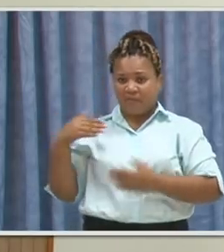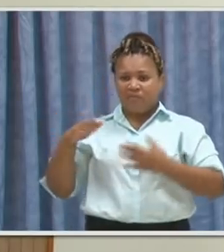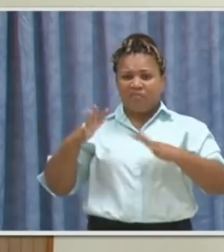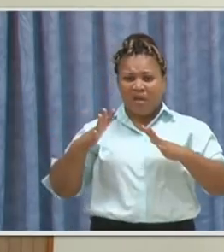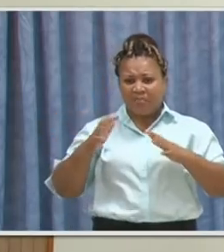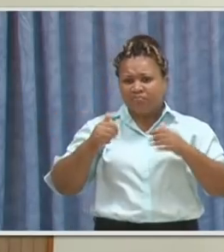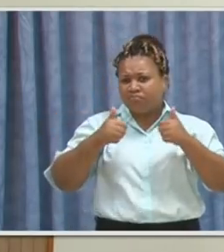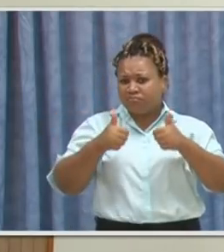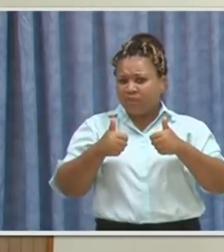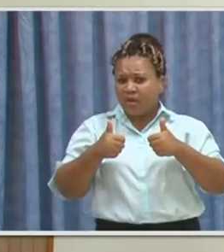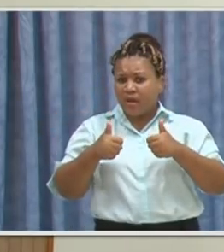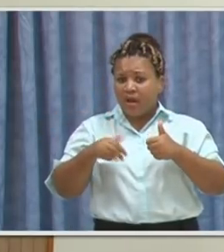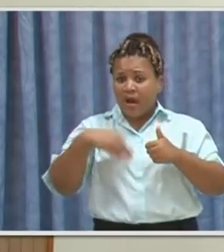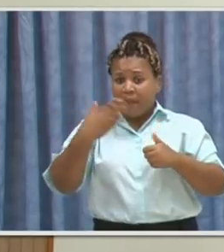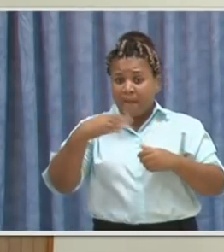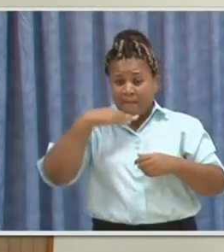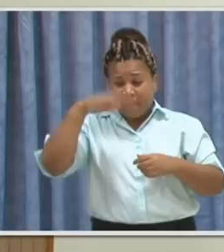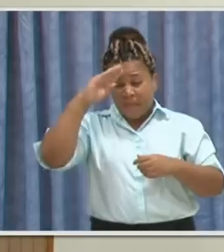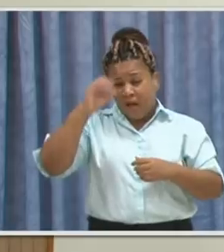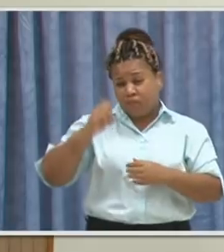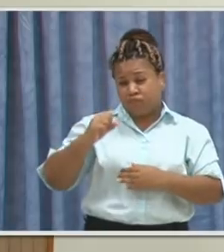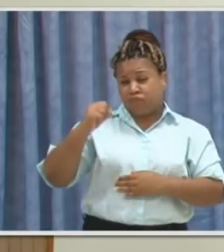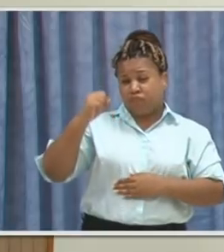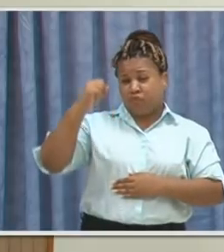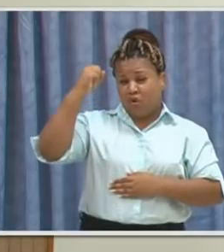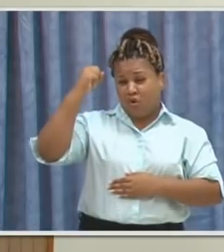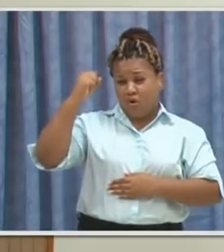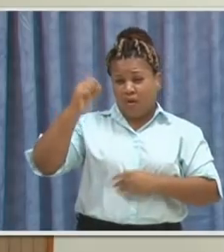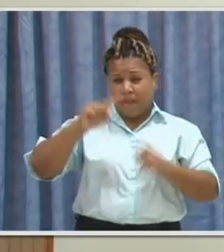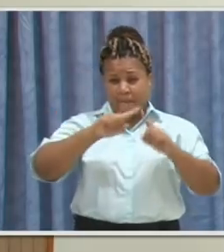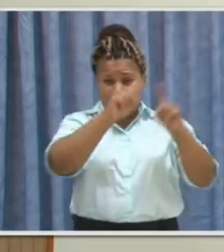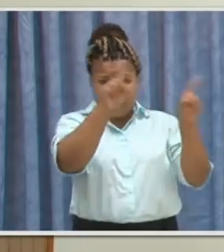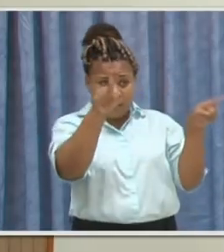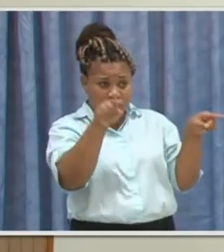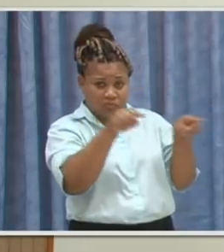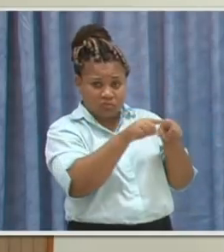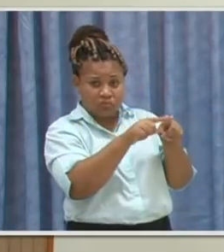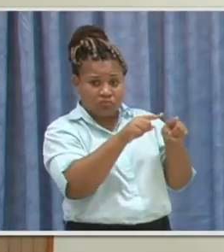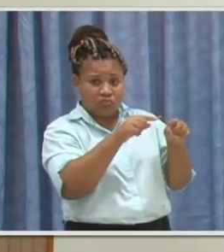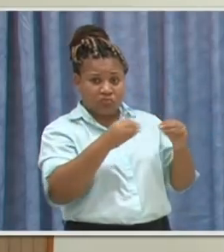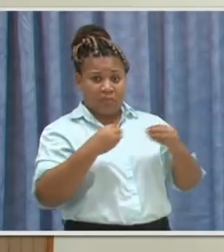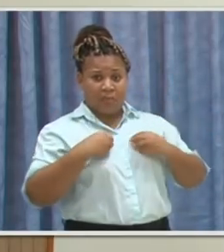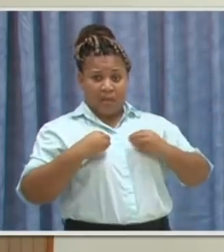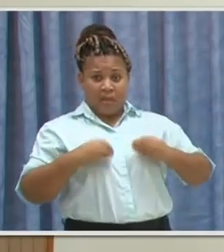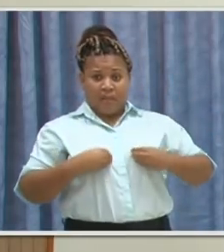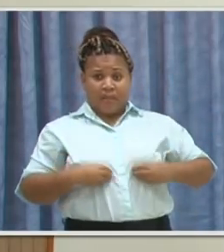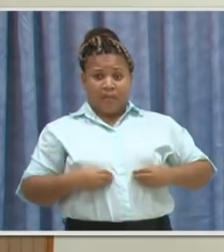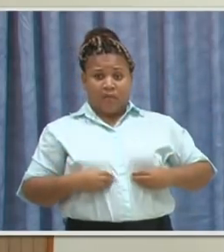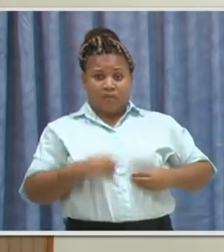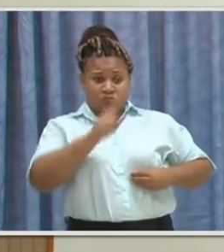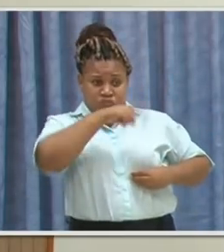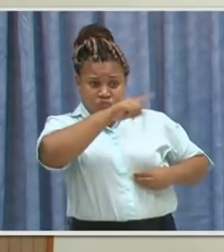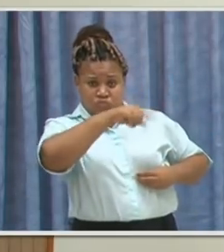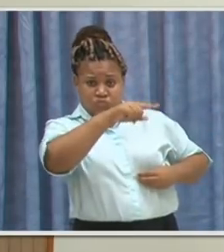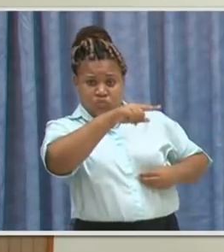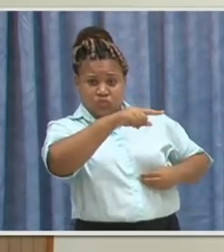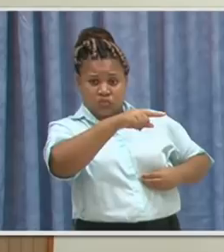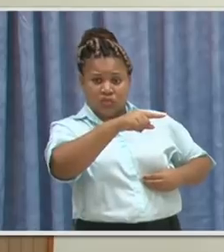ça, tu es encore fine, besoin de réhabiliter. Physically, psychosocially